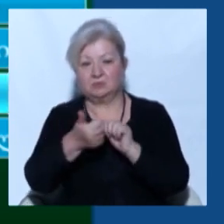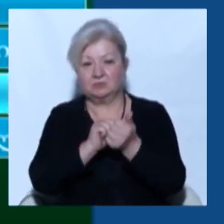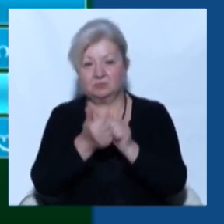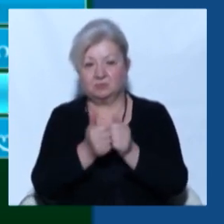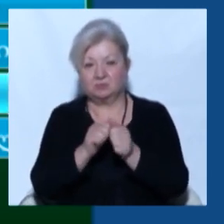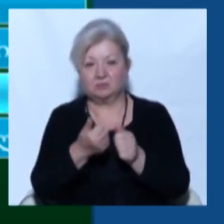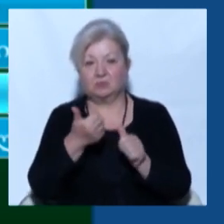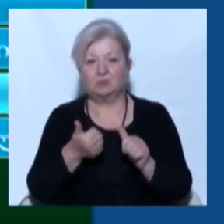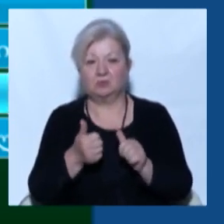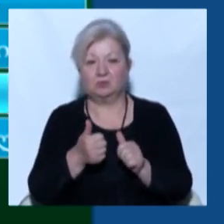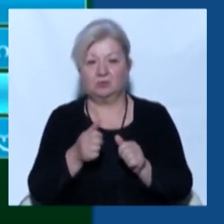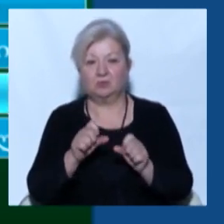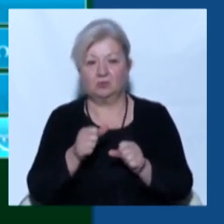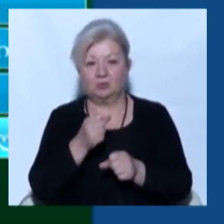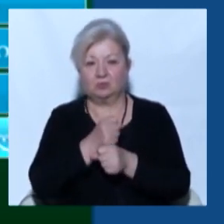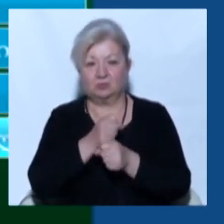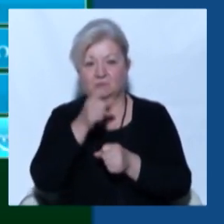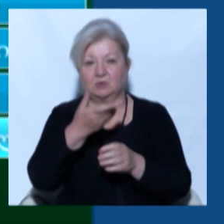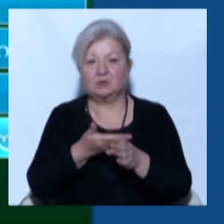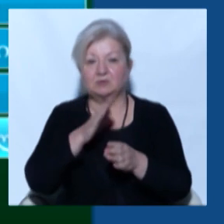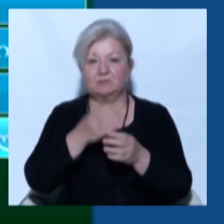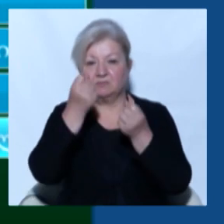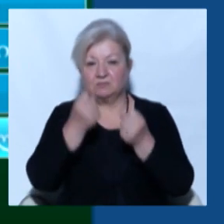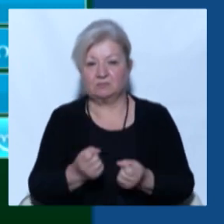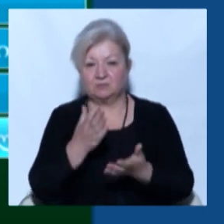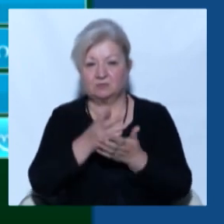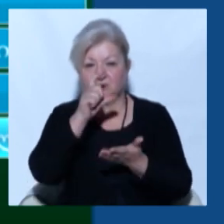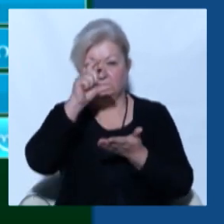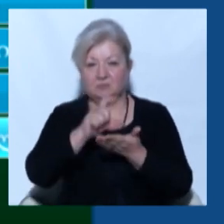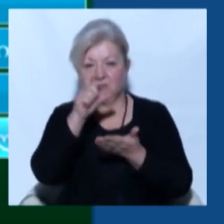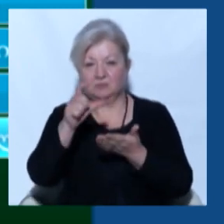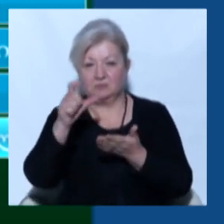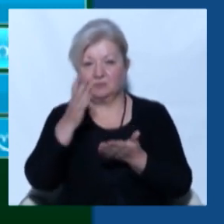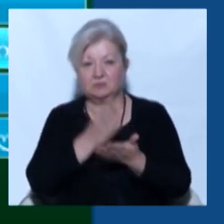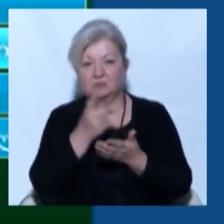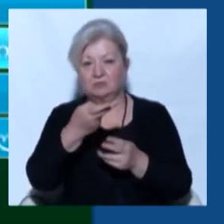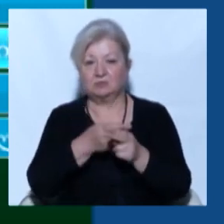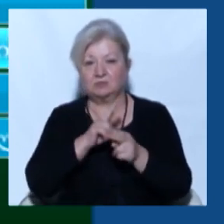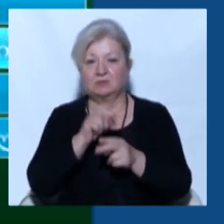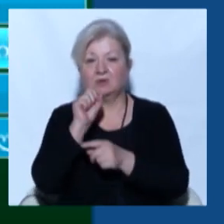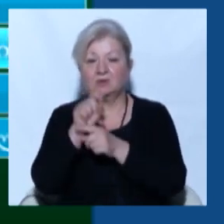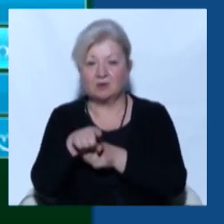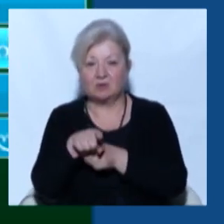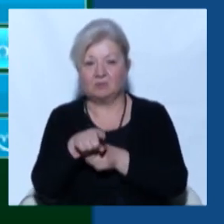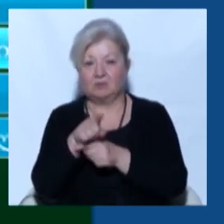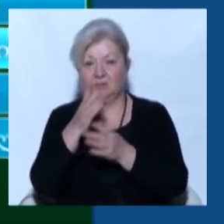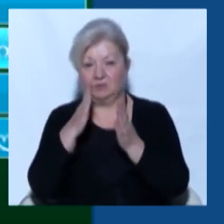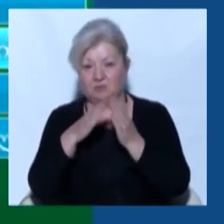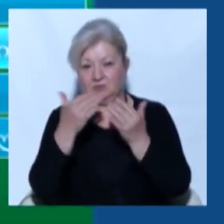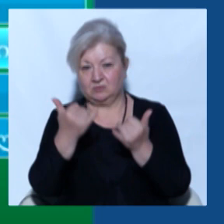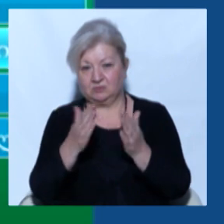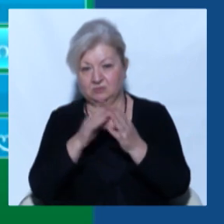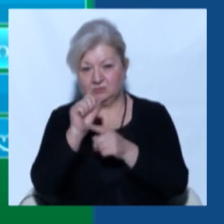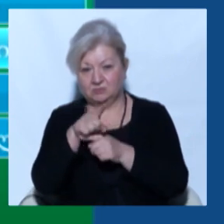დავალება, რომ დაადგინოთ და მომწეროთ, რატომ არის დამოკიდებული ამ ტვირთის მდებარეობაზე მეტრონომის